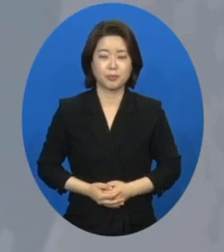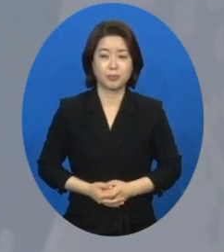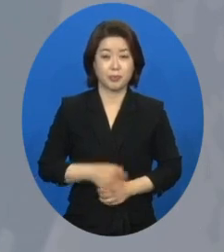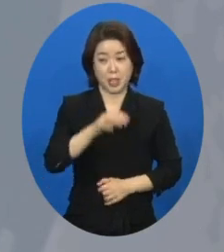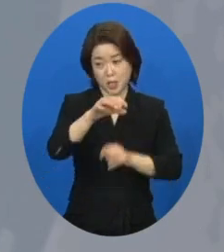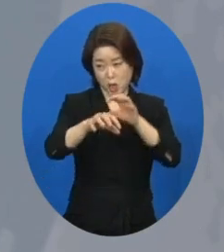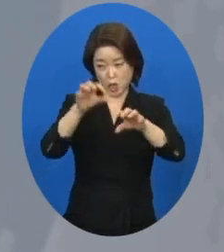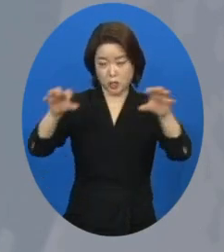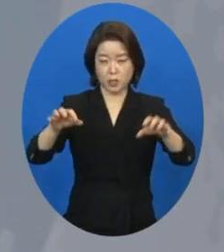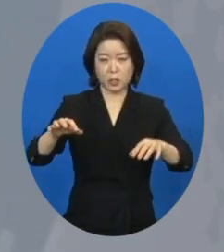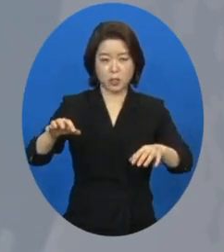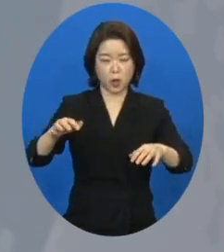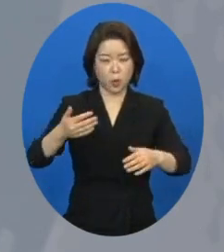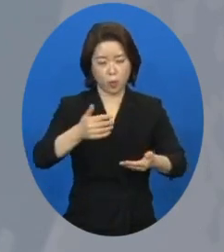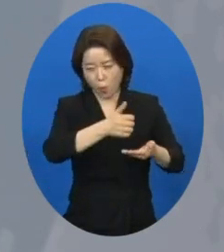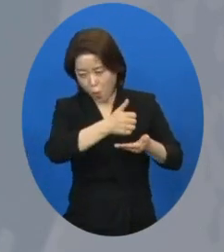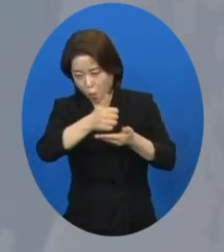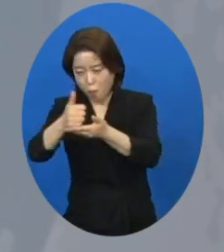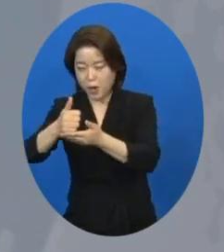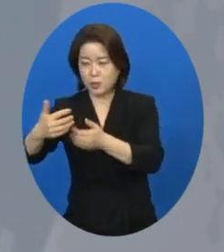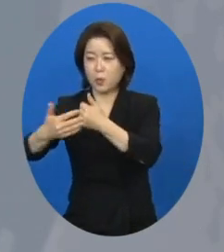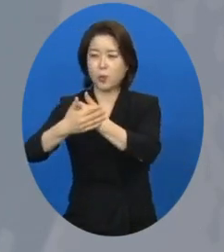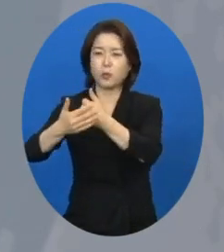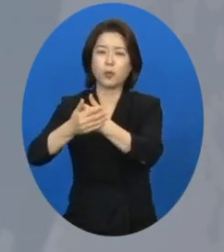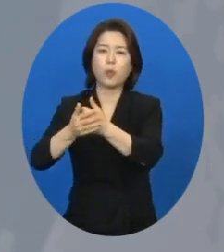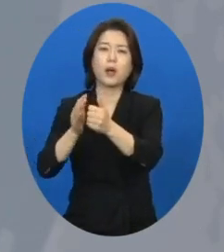여기저기서 와서 도와달라는 이야기들을 해요.